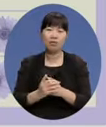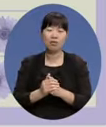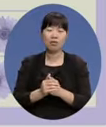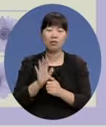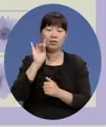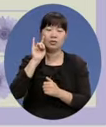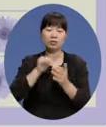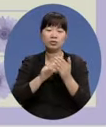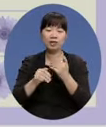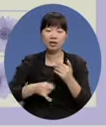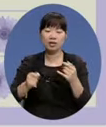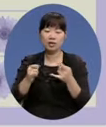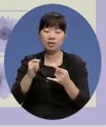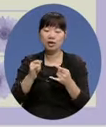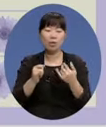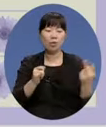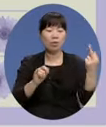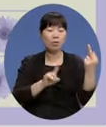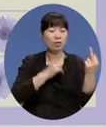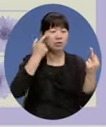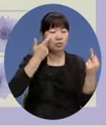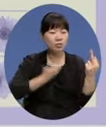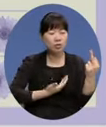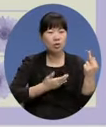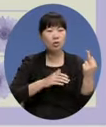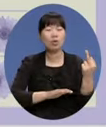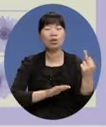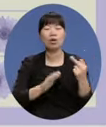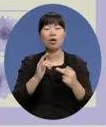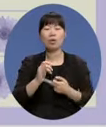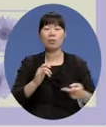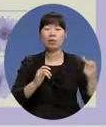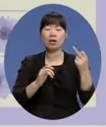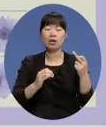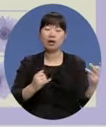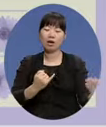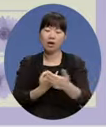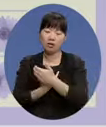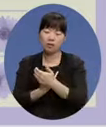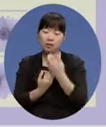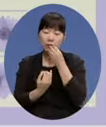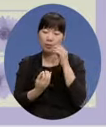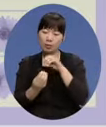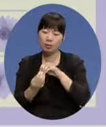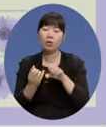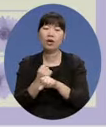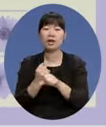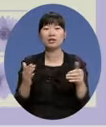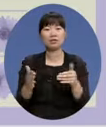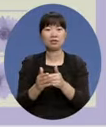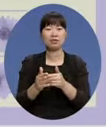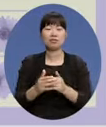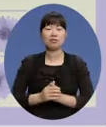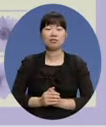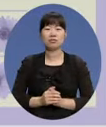며칠 후에 딸아이 보고 오빠랑 뭐 했냐고 물으니 오빠가 안고 뽀뽀했어 하더랍니다.